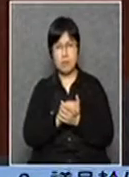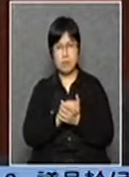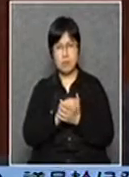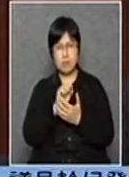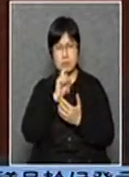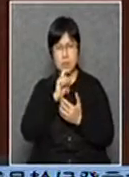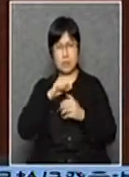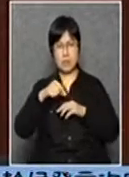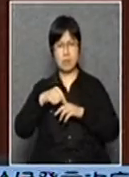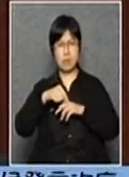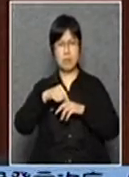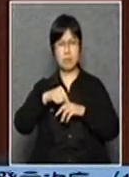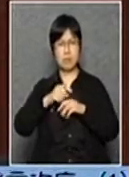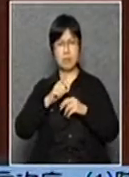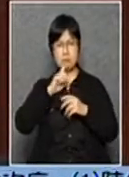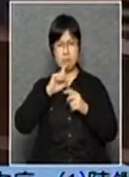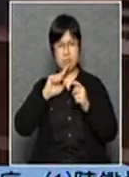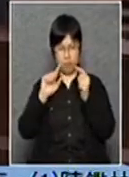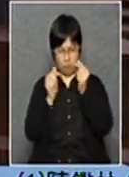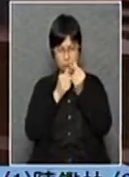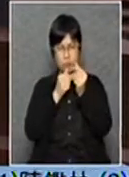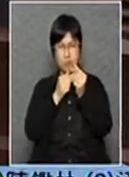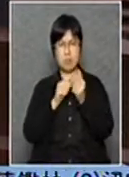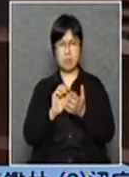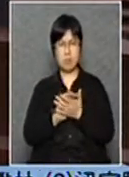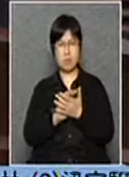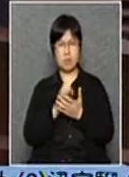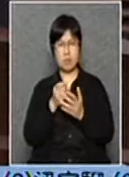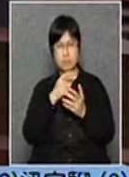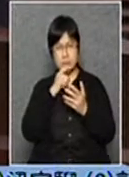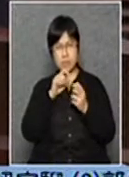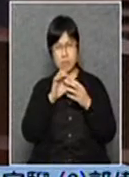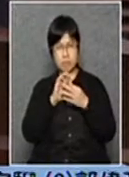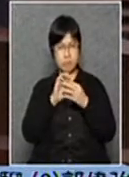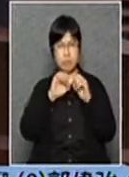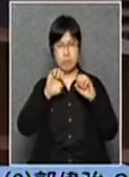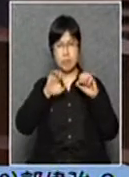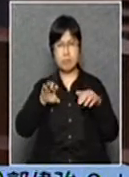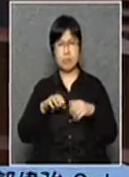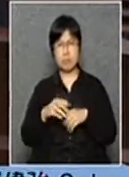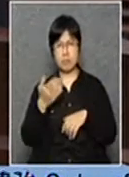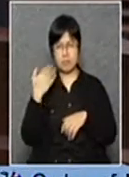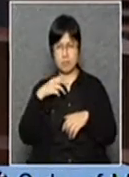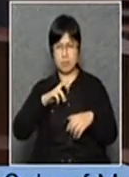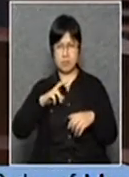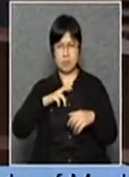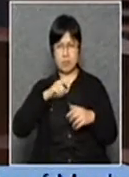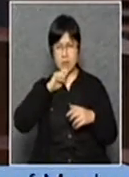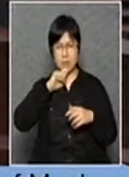基金作出一個比較全面的報導。咁啊，講當時情況咧，就總共